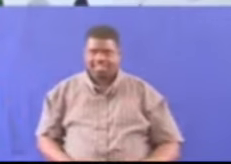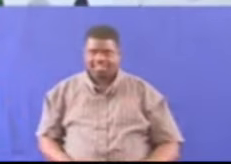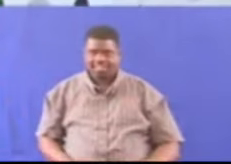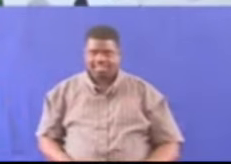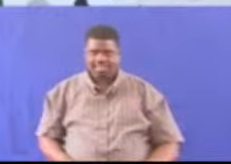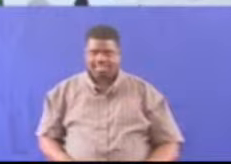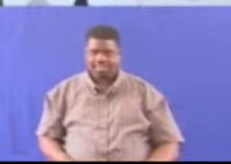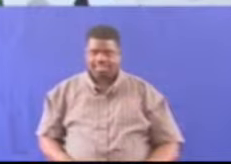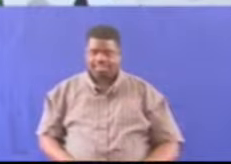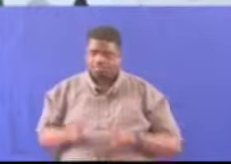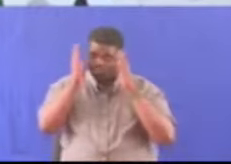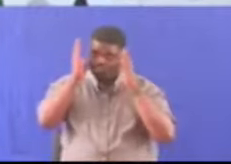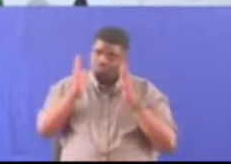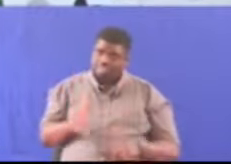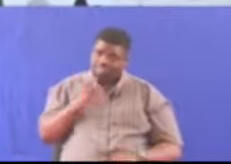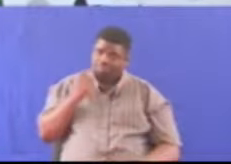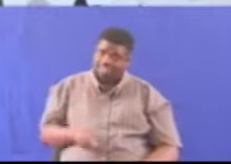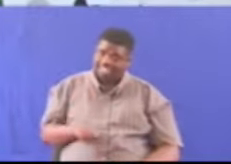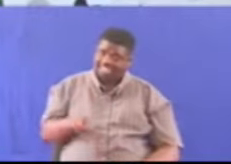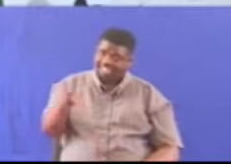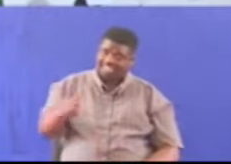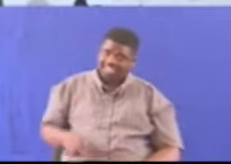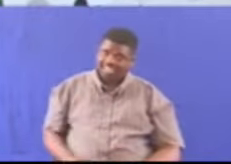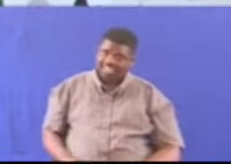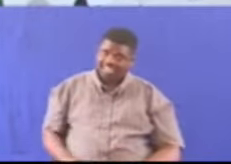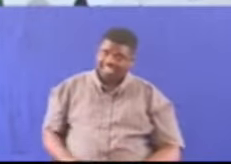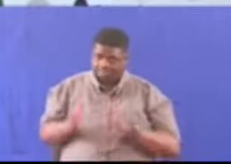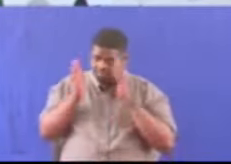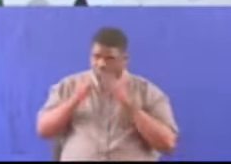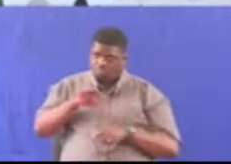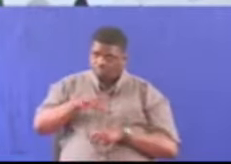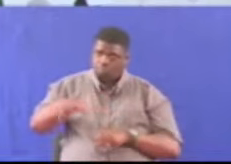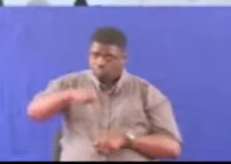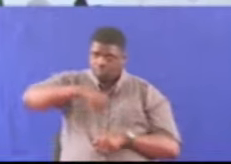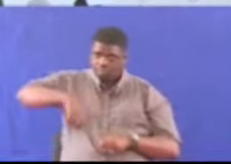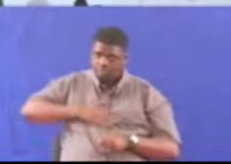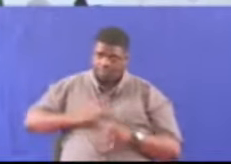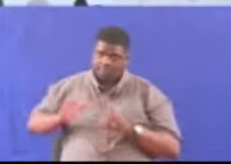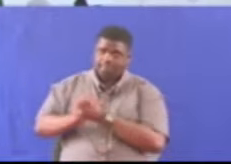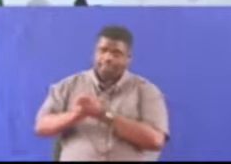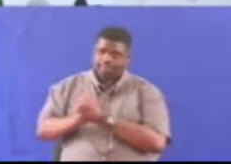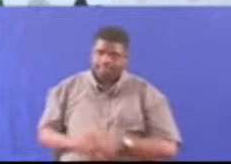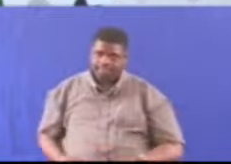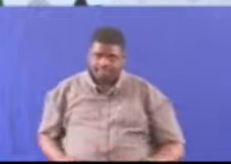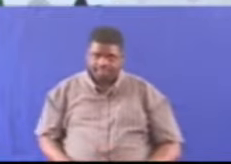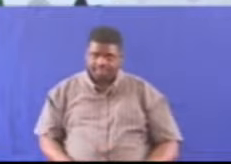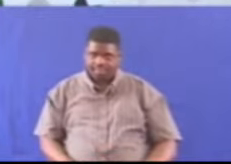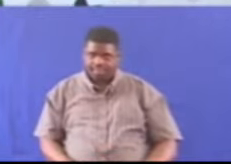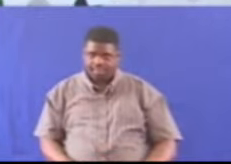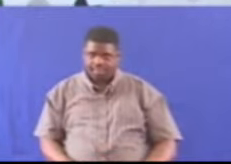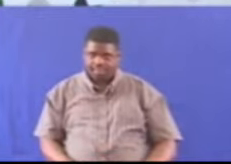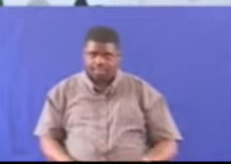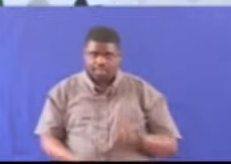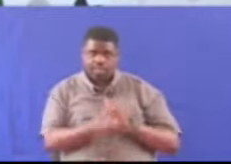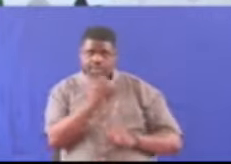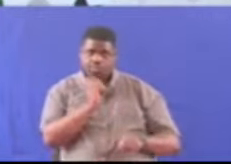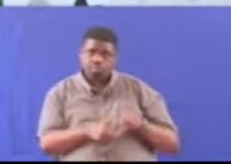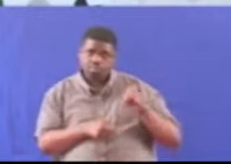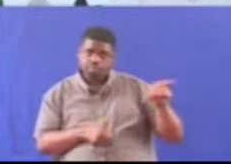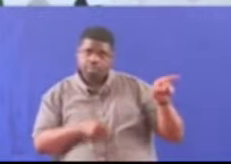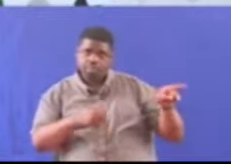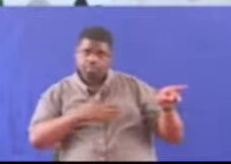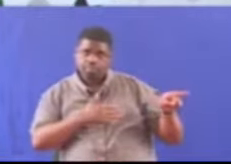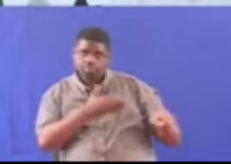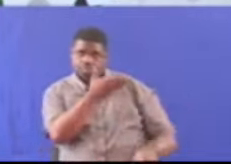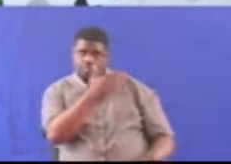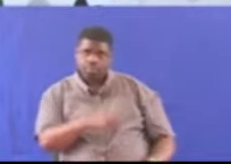Mheshimiwa sana mkuu wetu wa mkoa ulioungana na sisi, Mheshimiwa Naibu Spika wetu